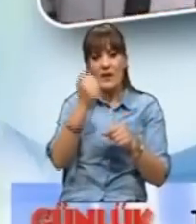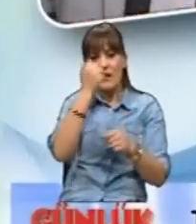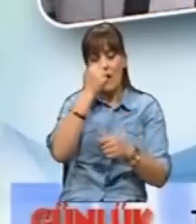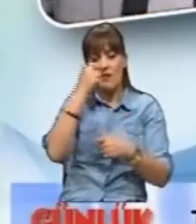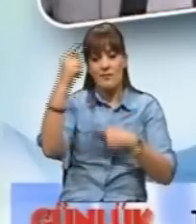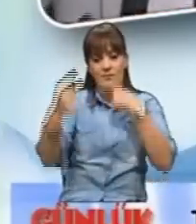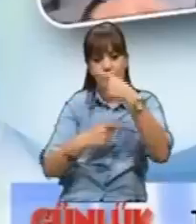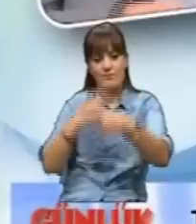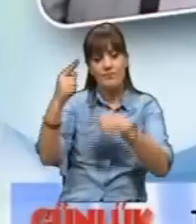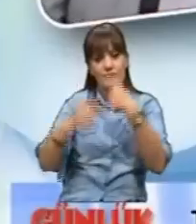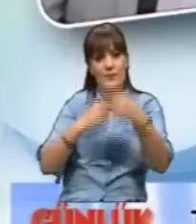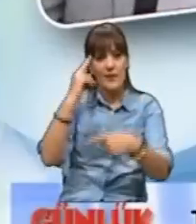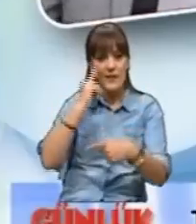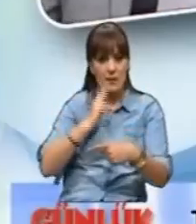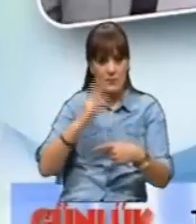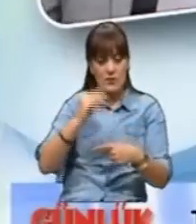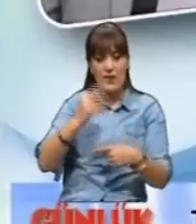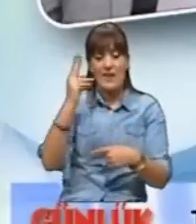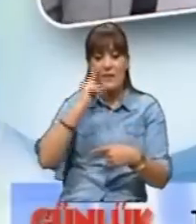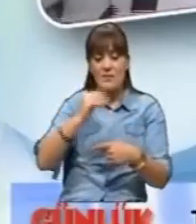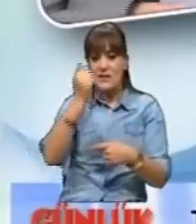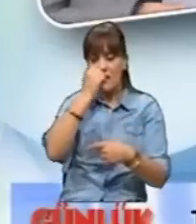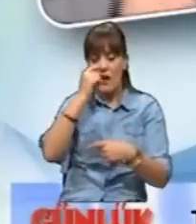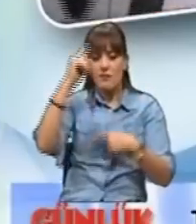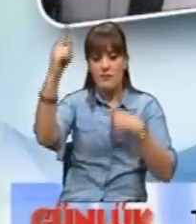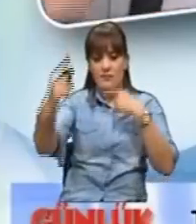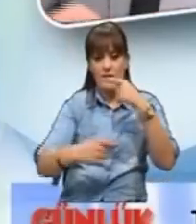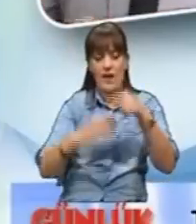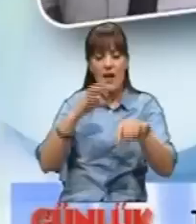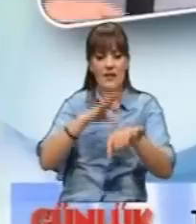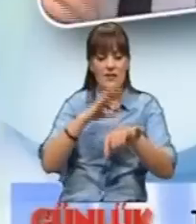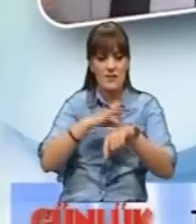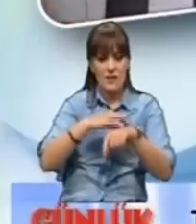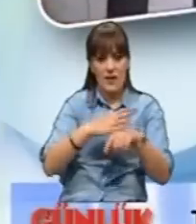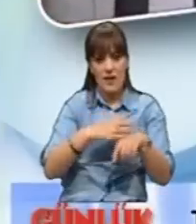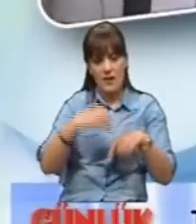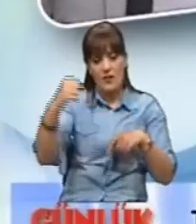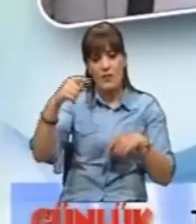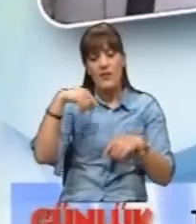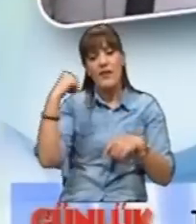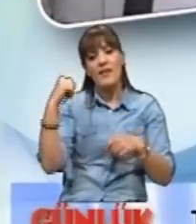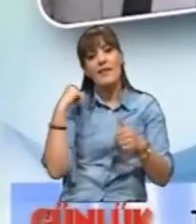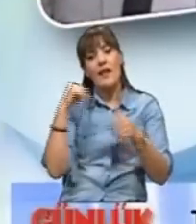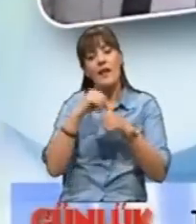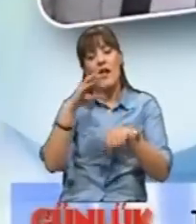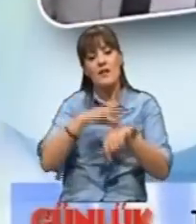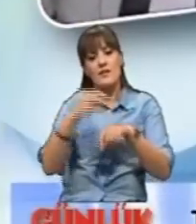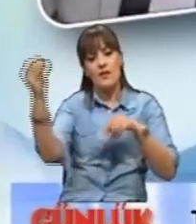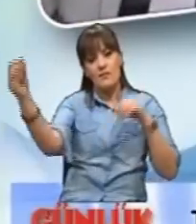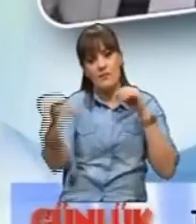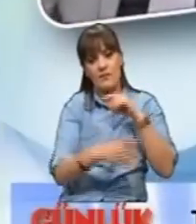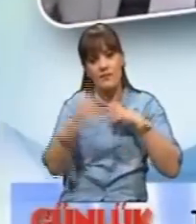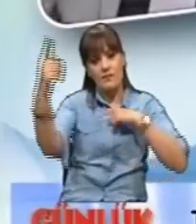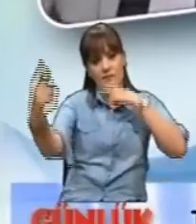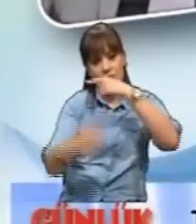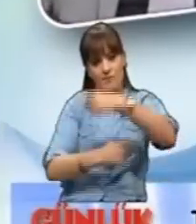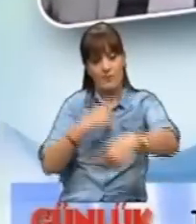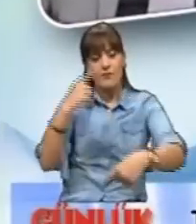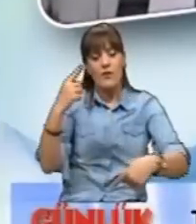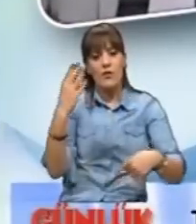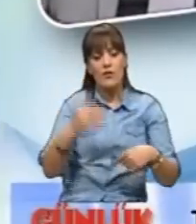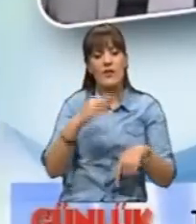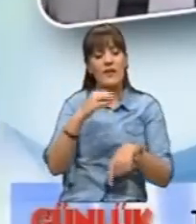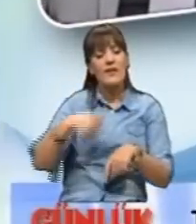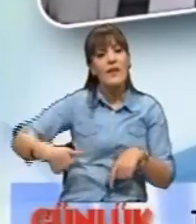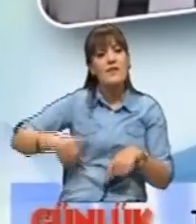kanı temizlenir. Temizlenen kan bir taraftan hastadan alınırken öbür taraftan tekrar hastaya verilir. Evet. Diyaliz